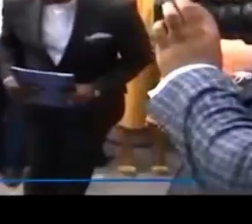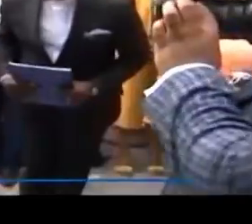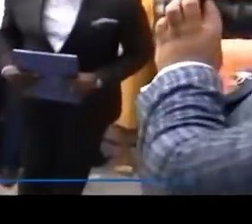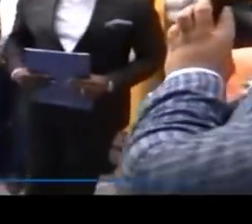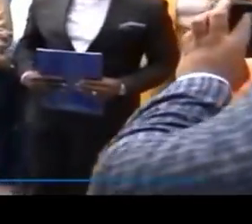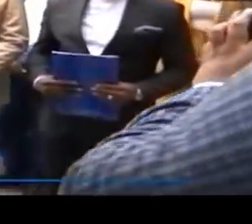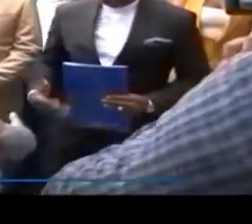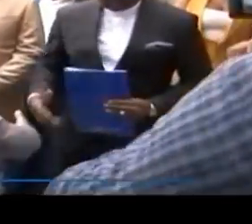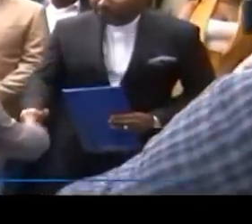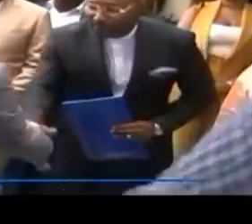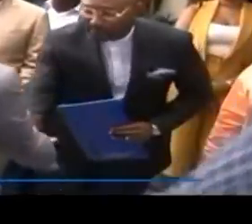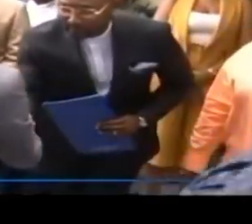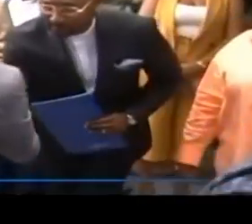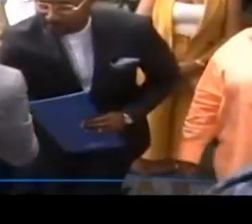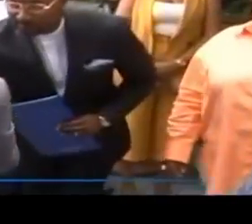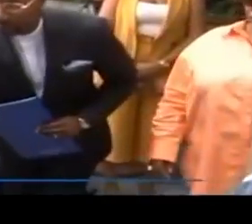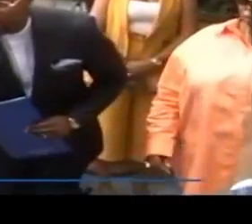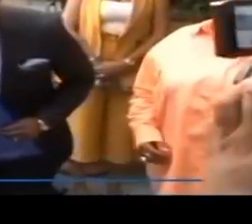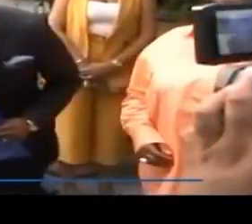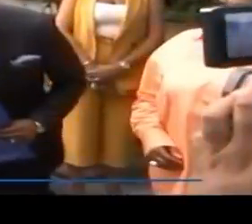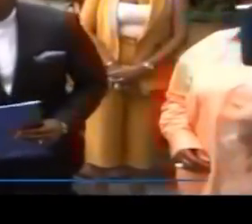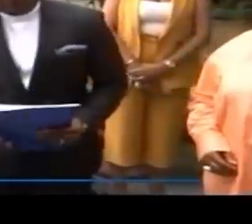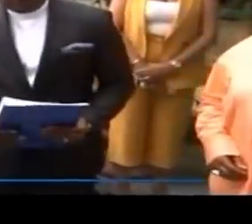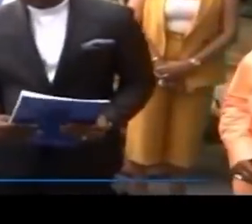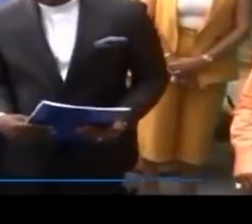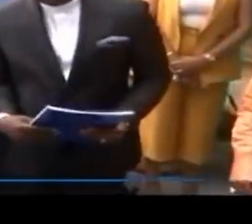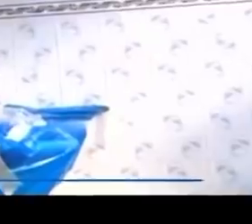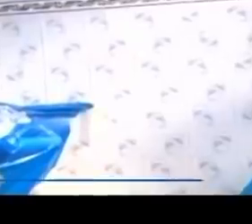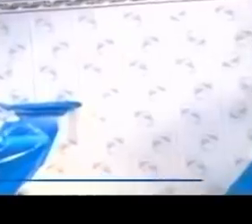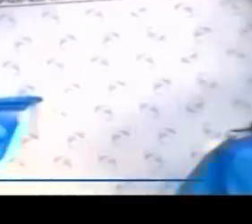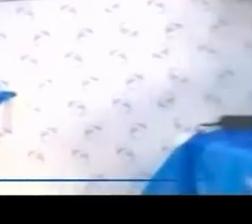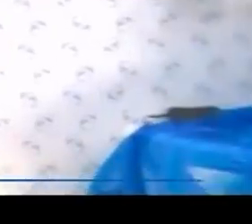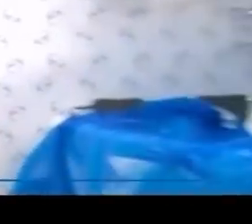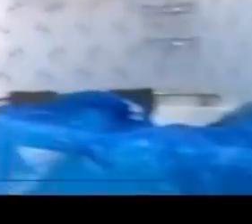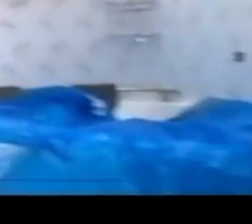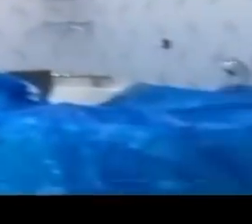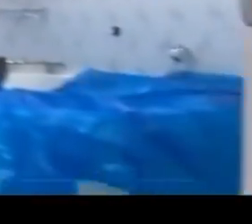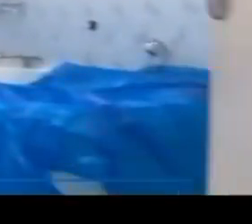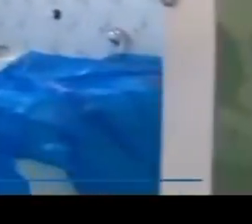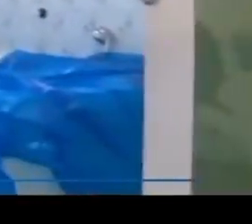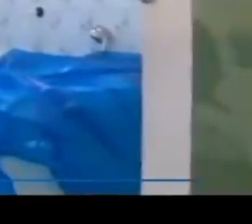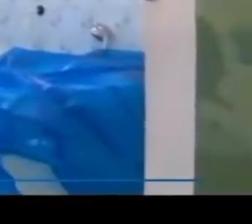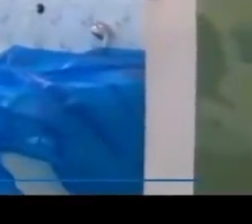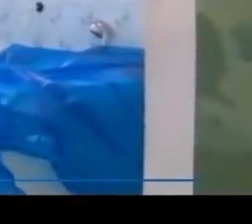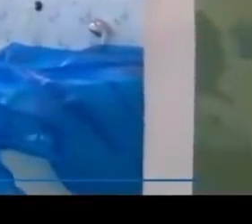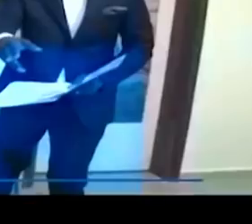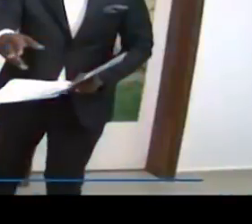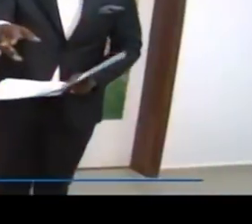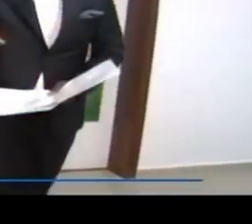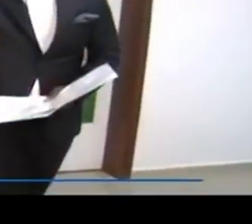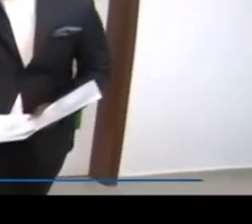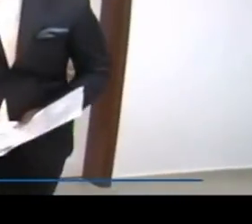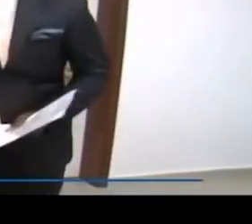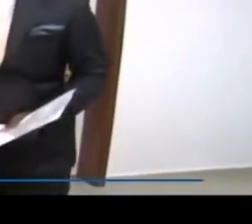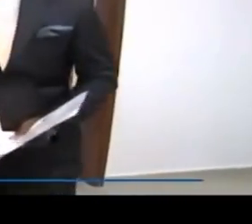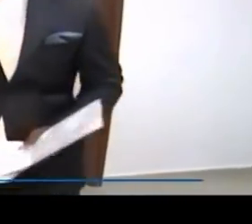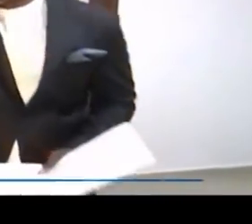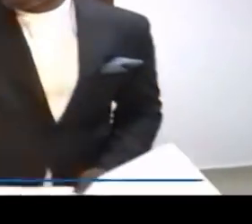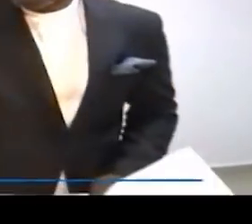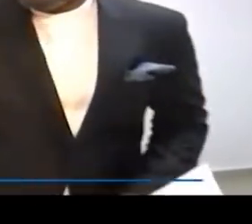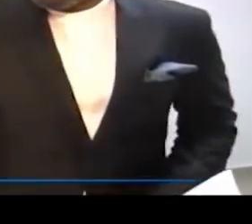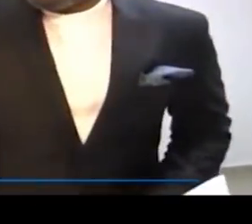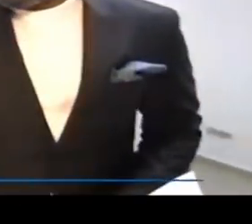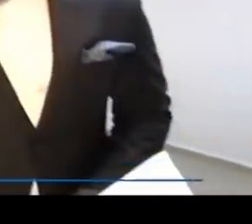Le ministre du Tourisme, Moderon Simba Matondo, s'y trouve en vue de se rendre compte de l'avancement des travaux de viabilisation de ces